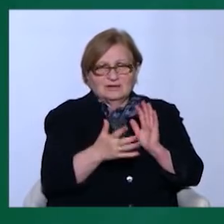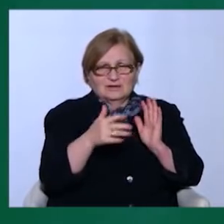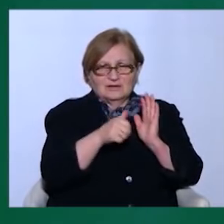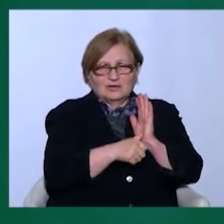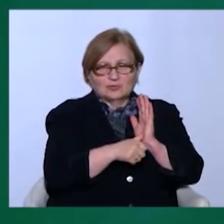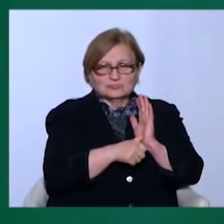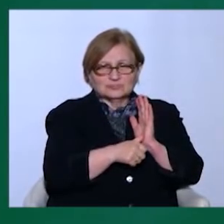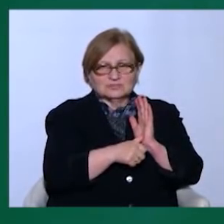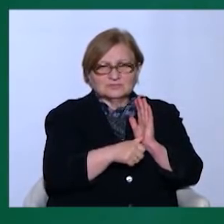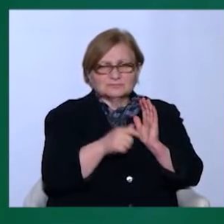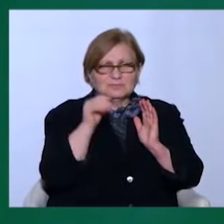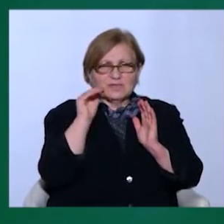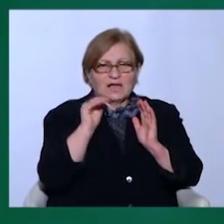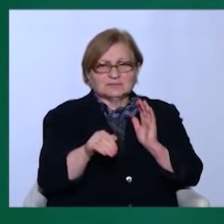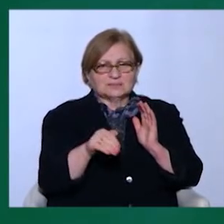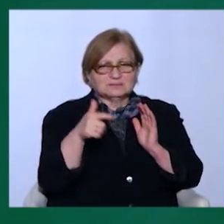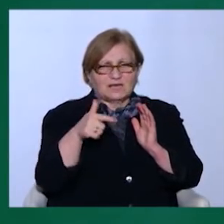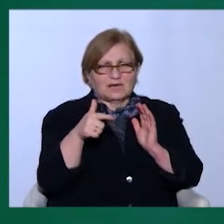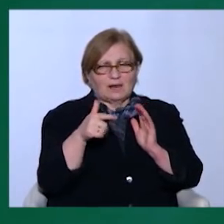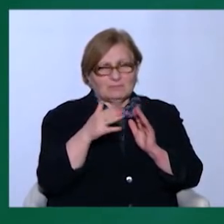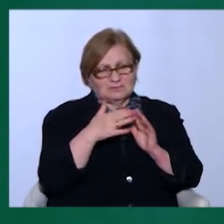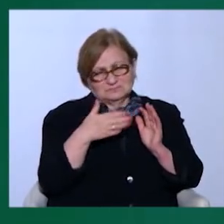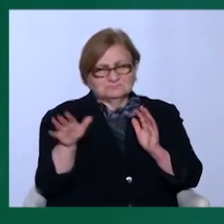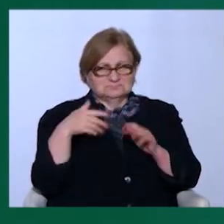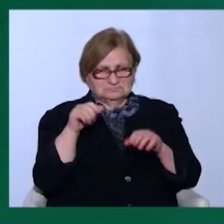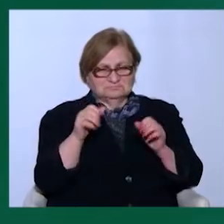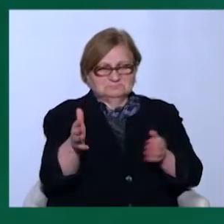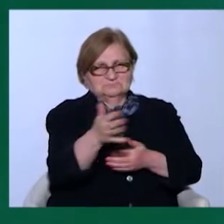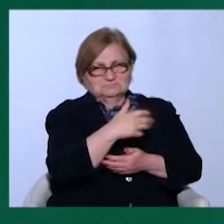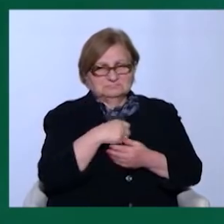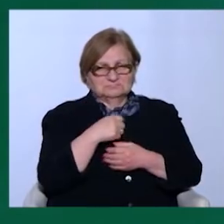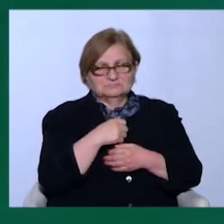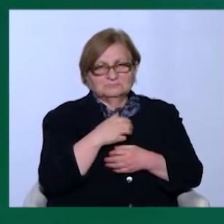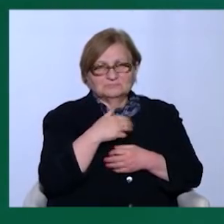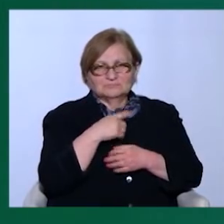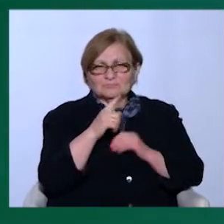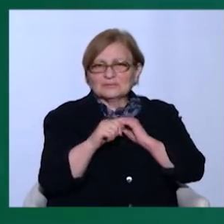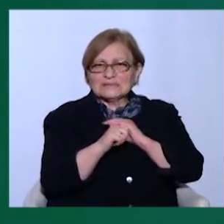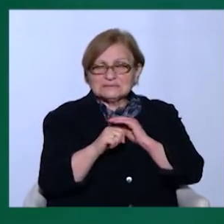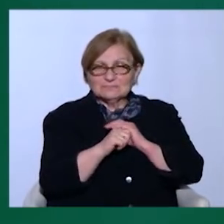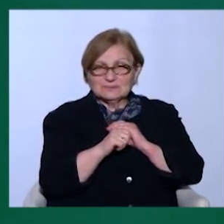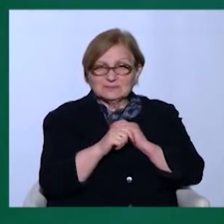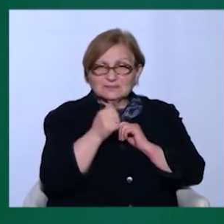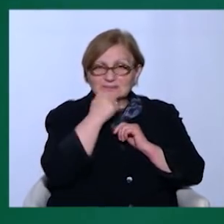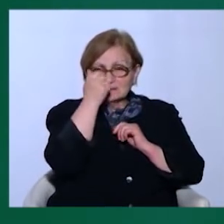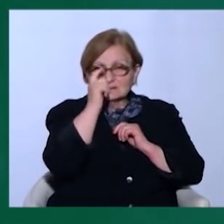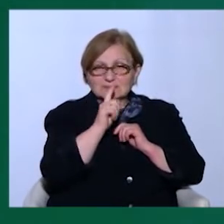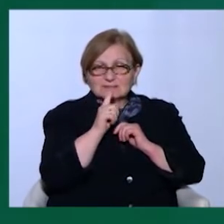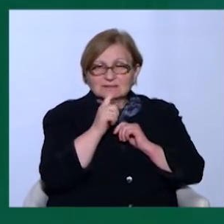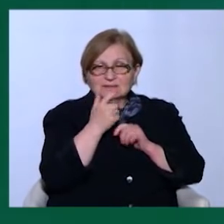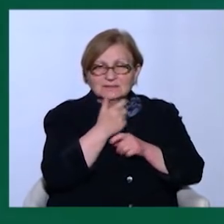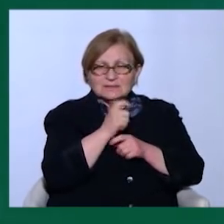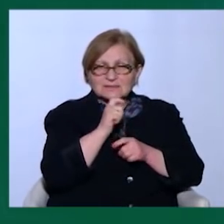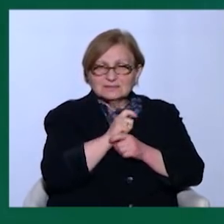56000 გრამი ქვიშა წავიღო სახლში. ძალიან მომეხმარა, კიდევ მინდა გაუსვა ხაზი იმას, რომ